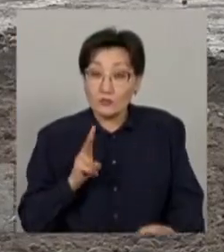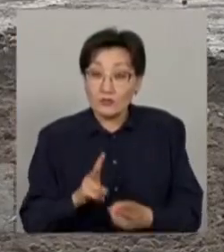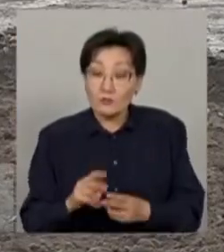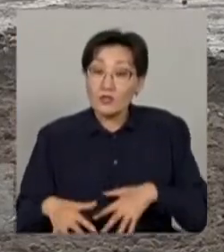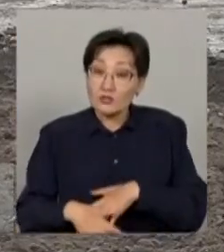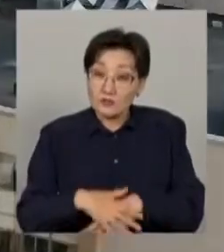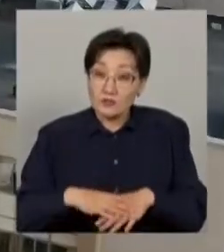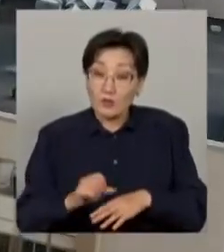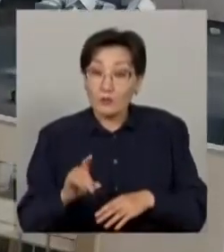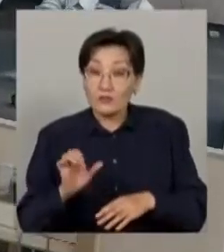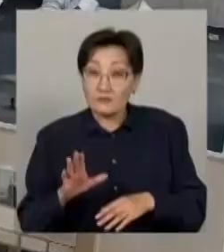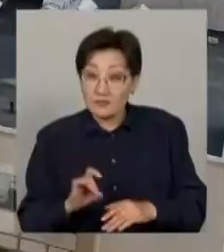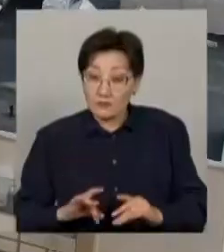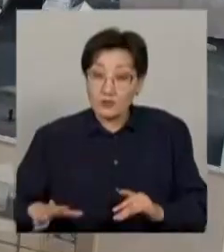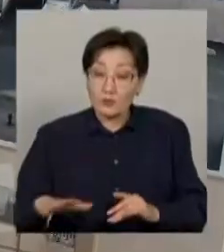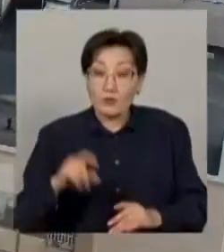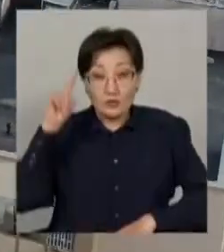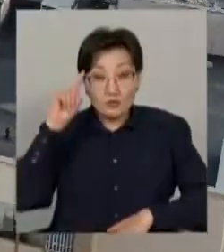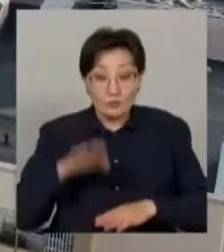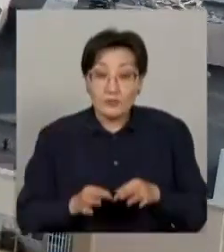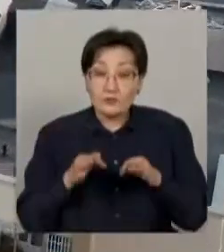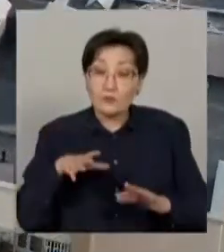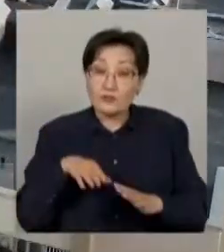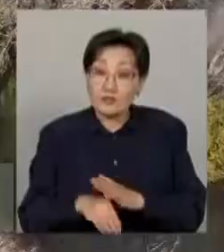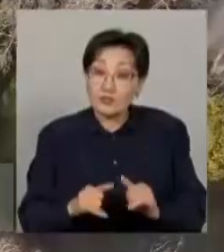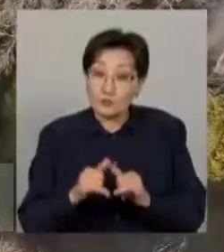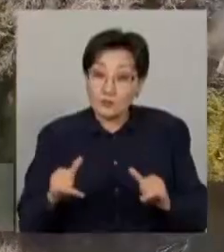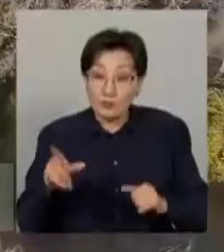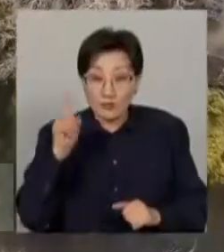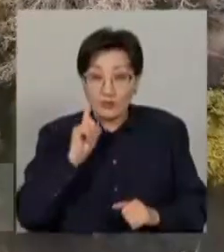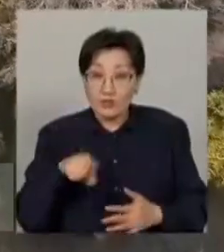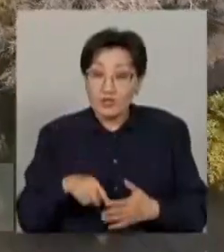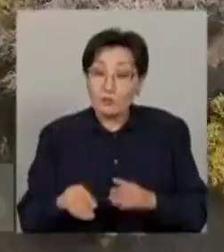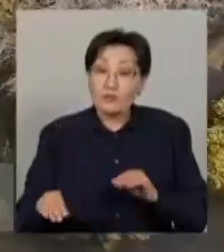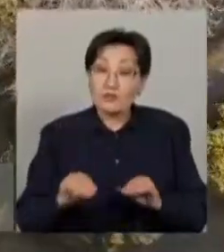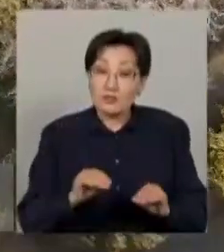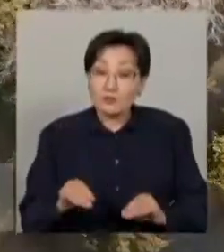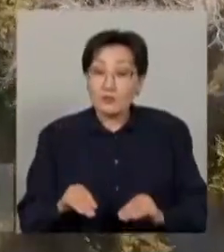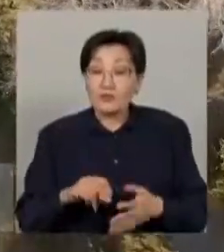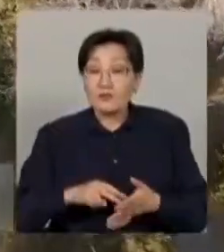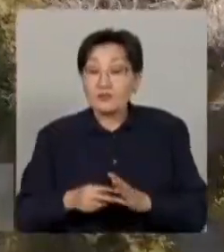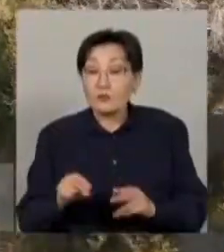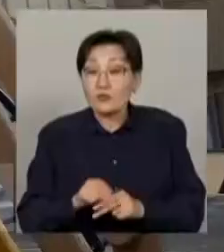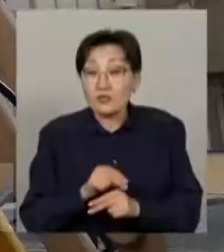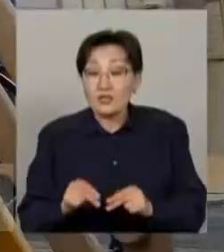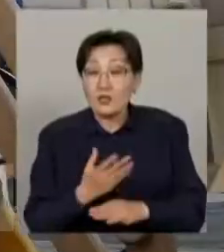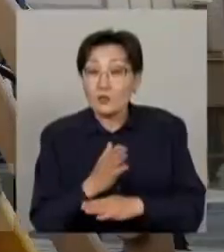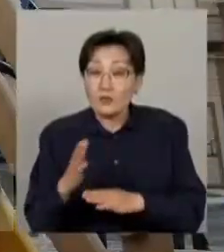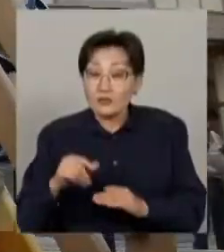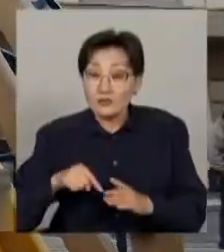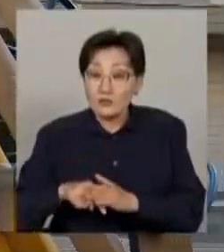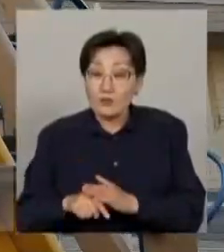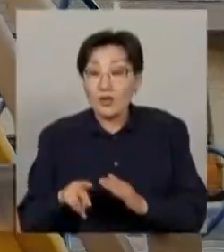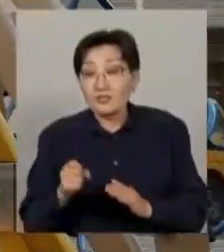встрече с жителями Алуэзовского района. Аким отметил, что в рамках развития комфортной городской среды планируется отремонтировать сквер в